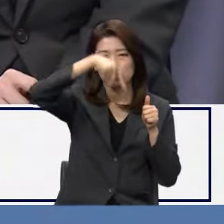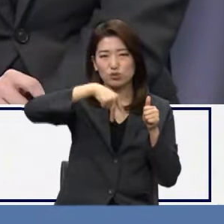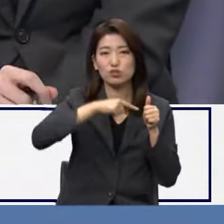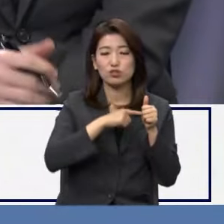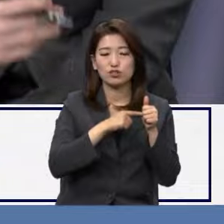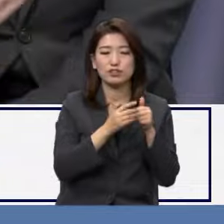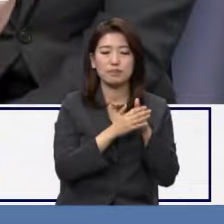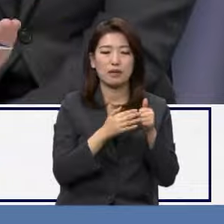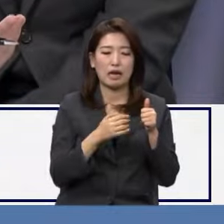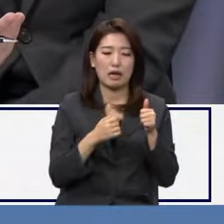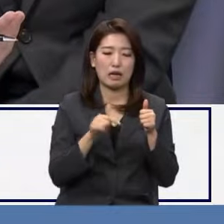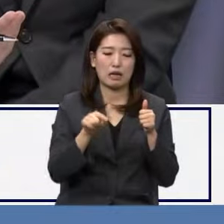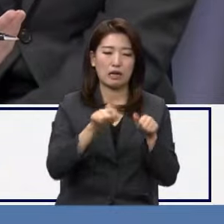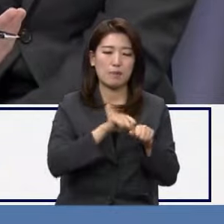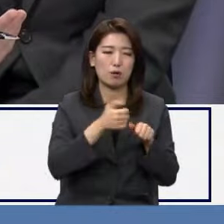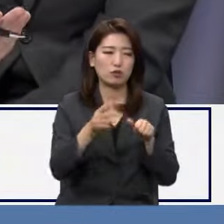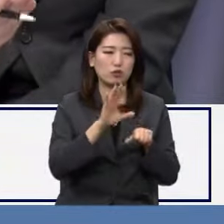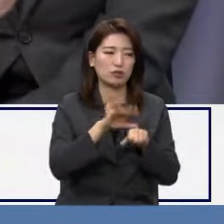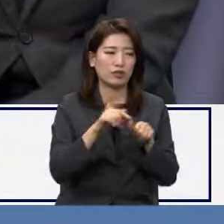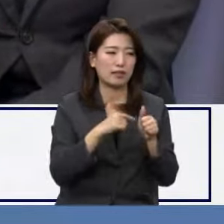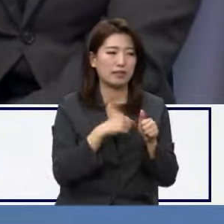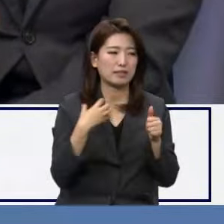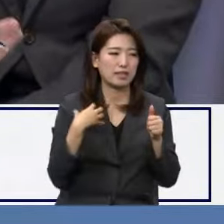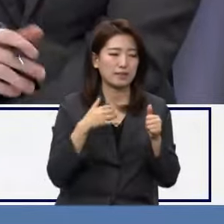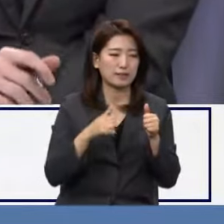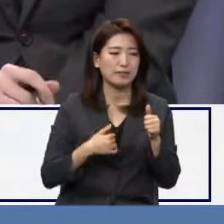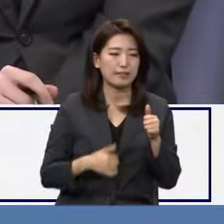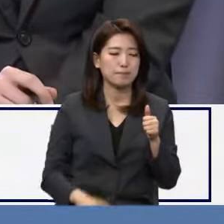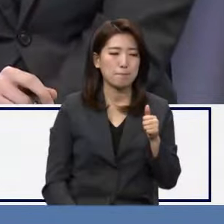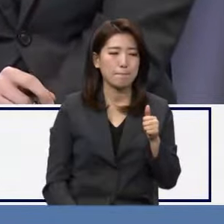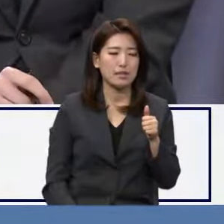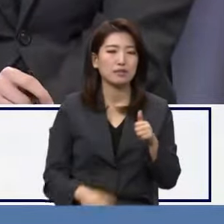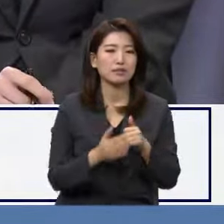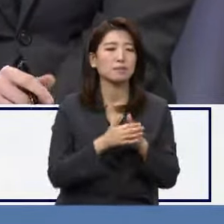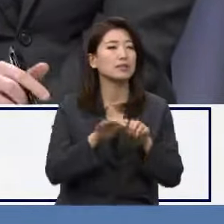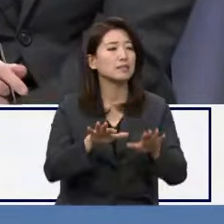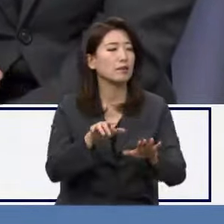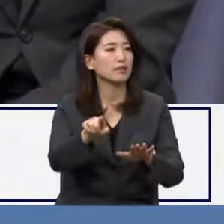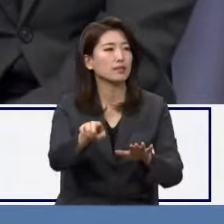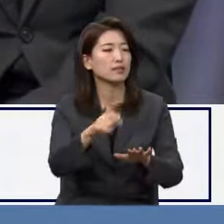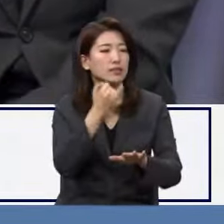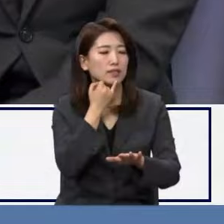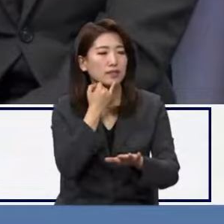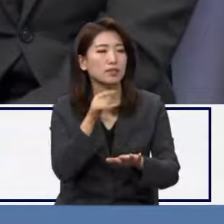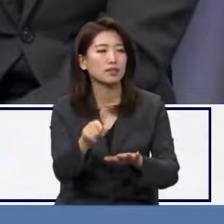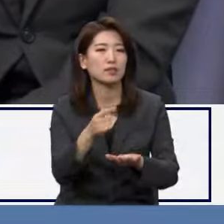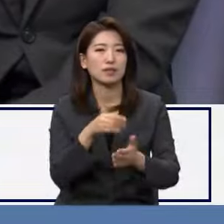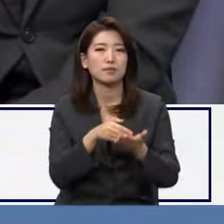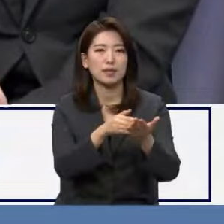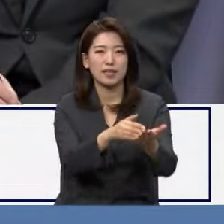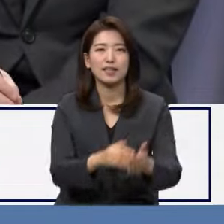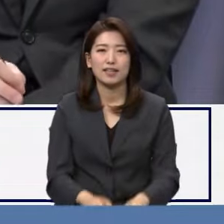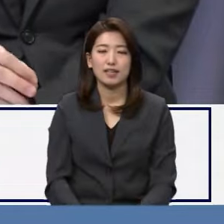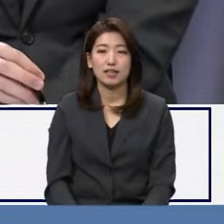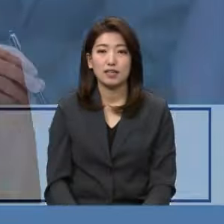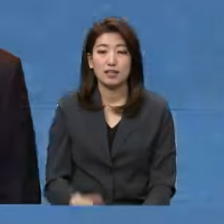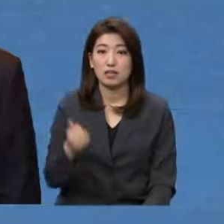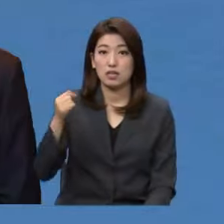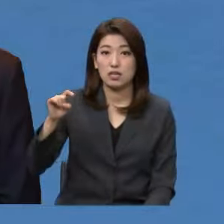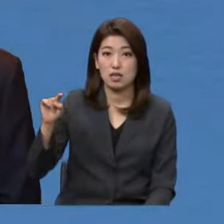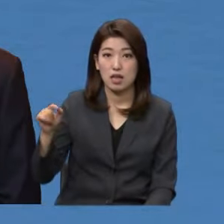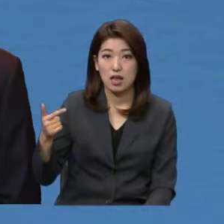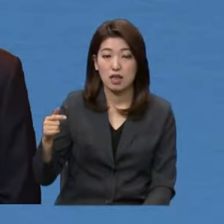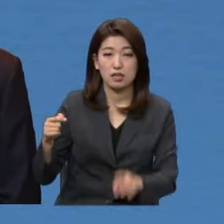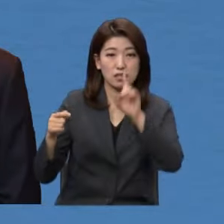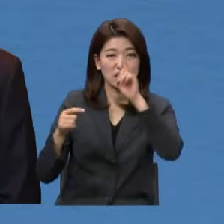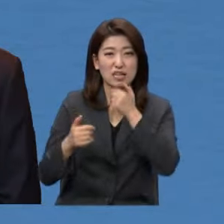그래 가지고 이제이 부분에 대해서 오히려 이제 자기 이철 교원이 먼저 의견을 낸게 아닌가라는 생각이 들고 뭐 이게 뭐 진윤대 친하다 이런 어떤 갈등 구조로 갈